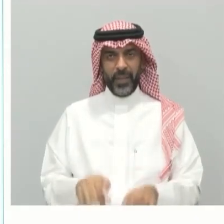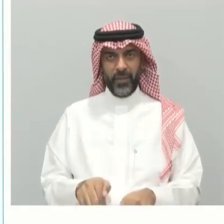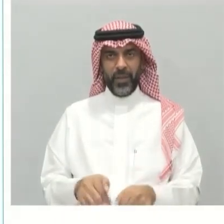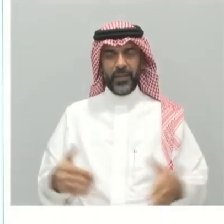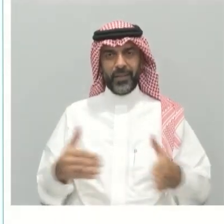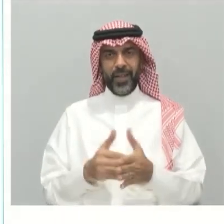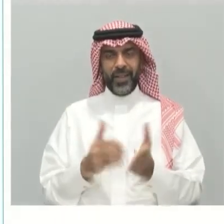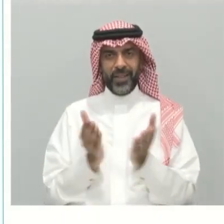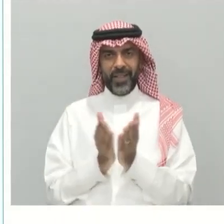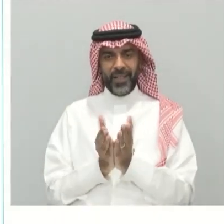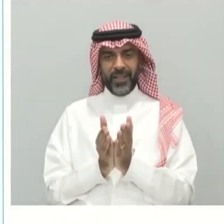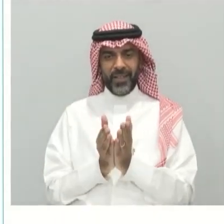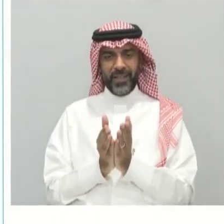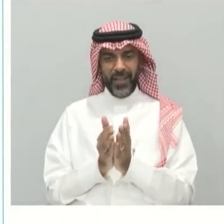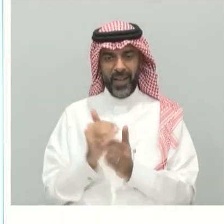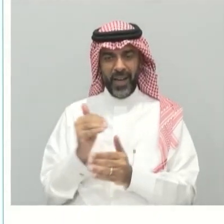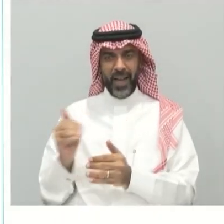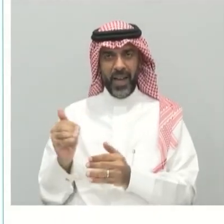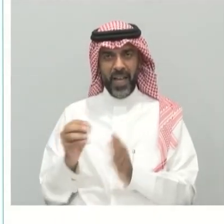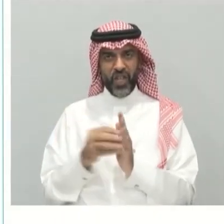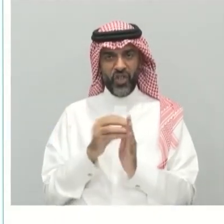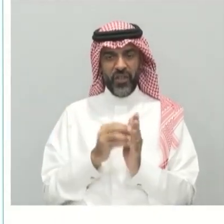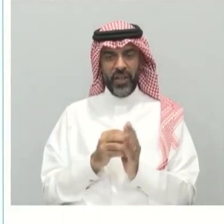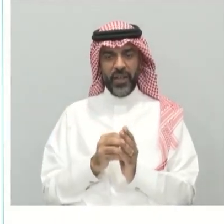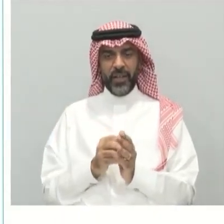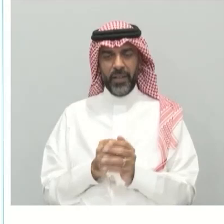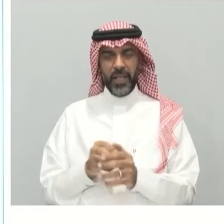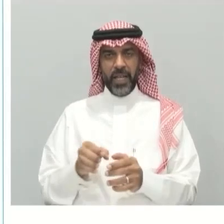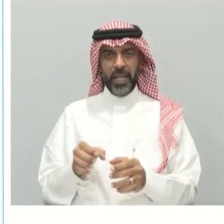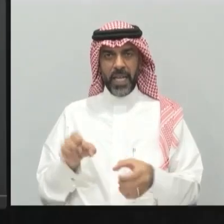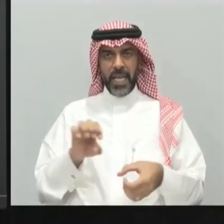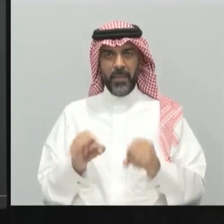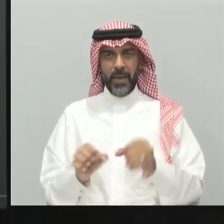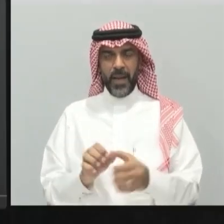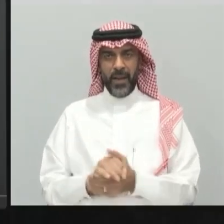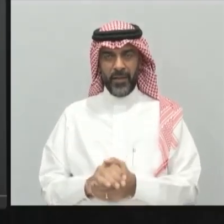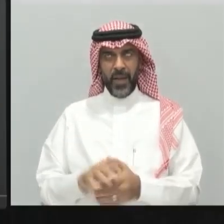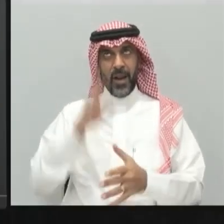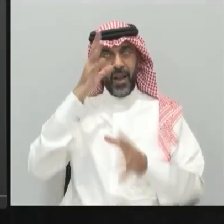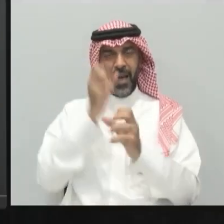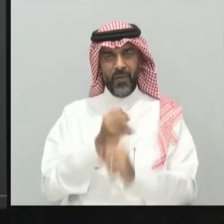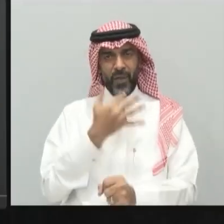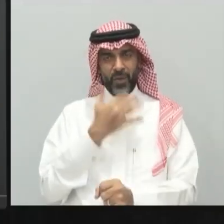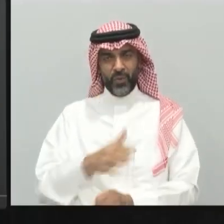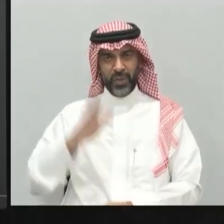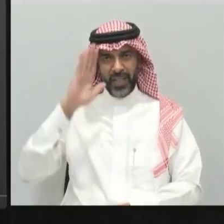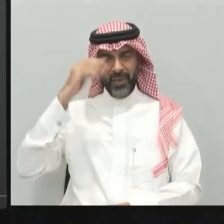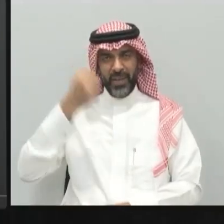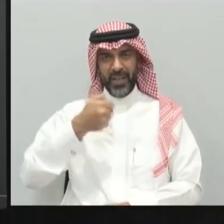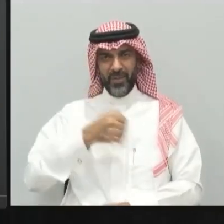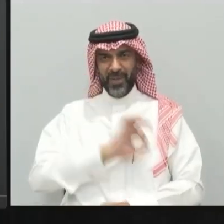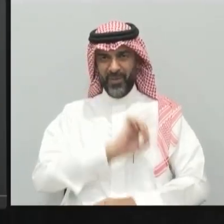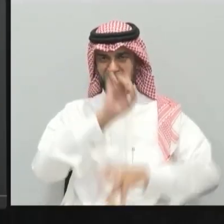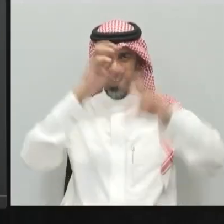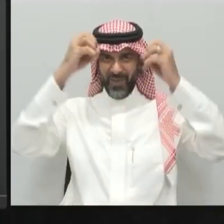انتهينا من درس الخلايا الجلفانيه كيمياء الخلايا الجلفانيه استودعكم الله والسلام عليكم